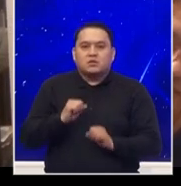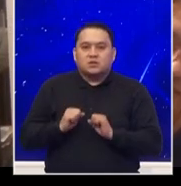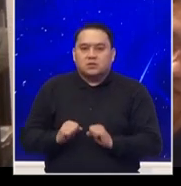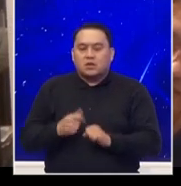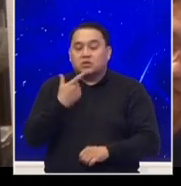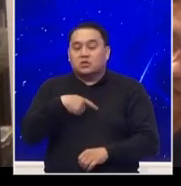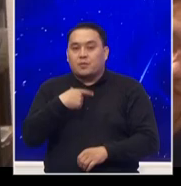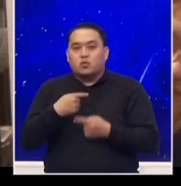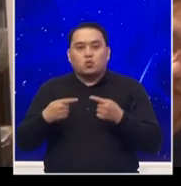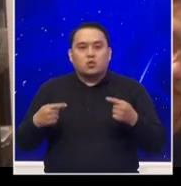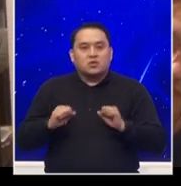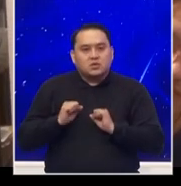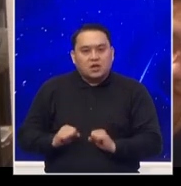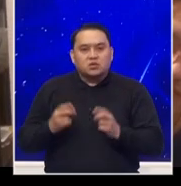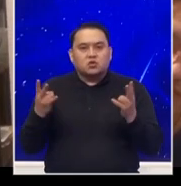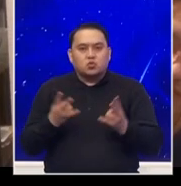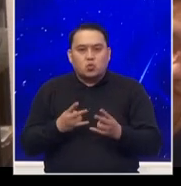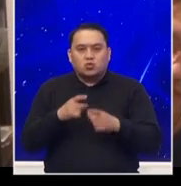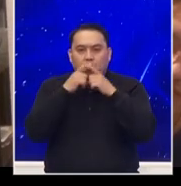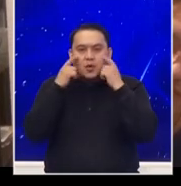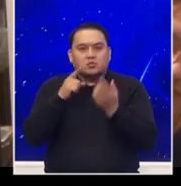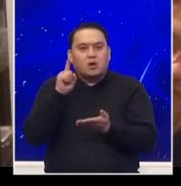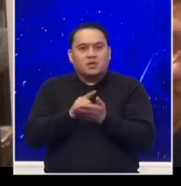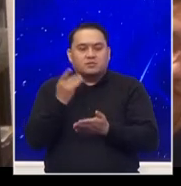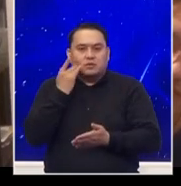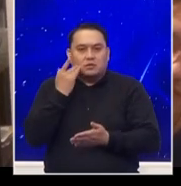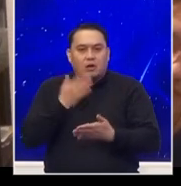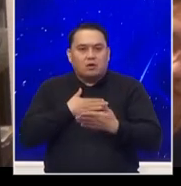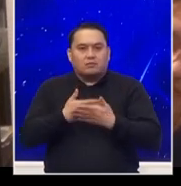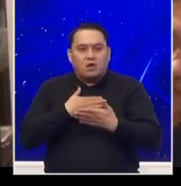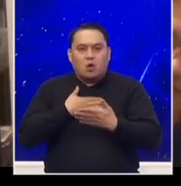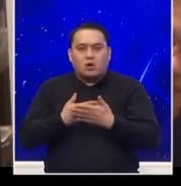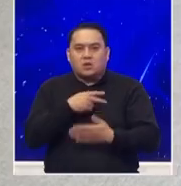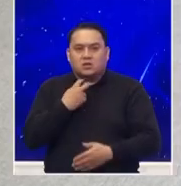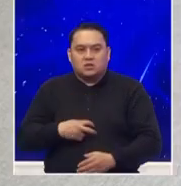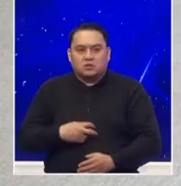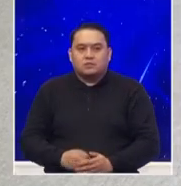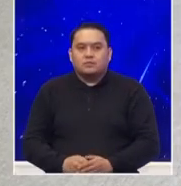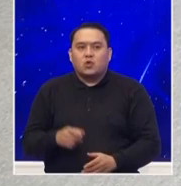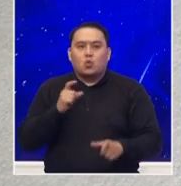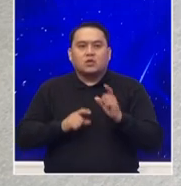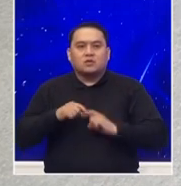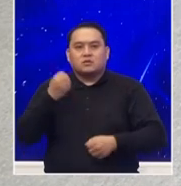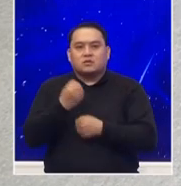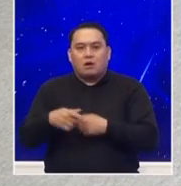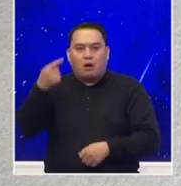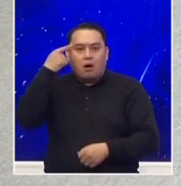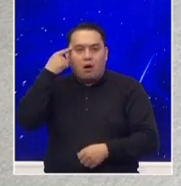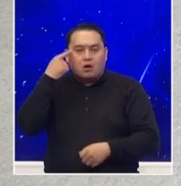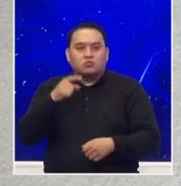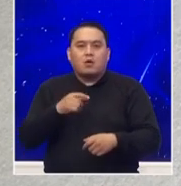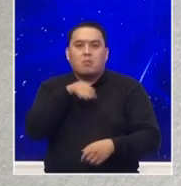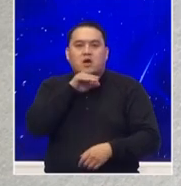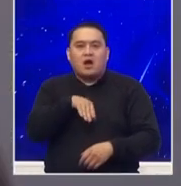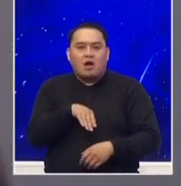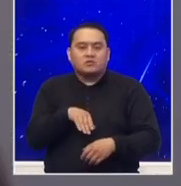просто себя, но и других. Очень много людей, которые страдают хроническими болезнями, они под высокими рисками. Университет Центральной Азии, школа